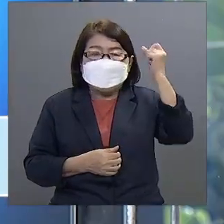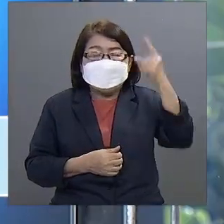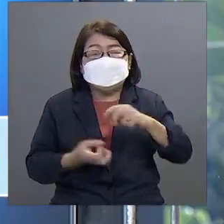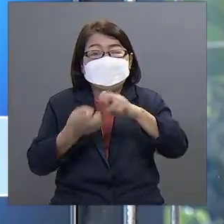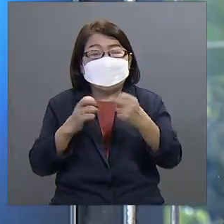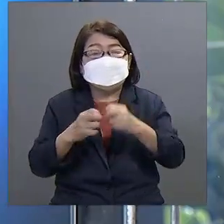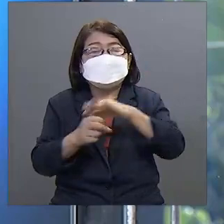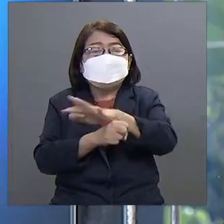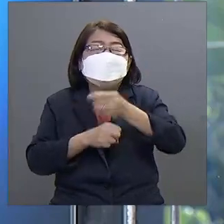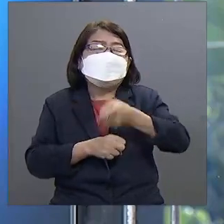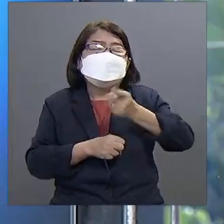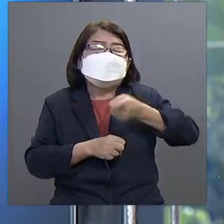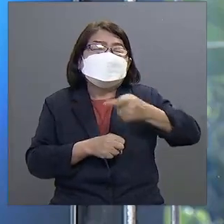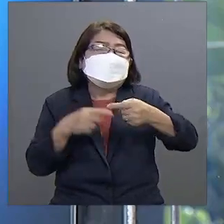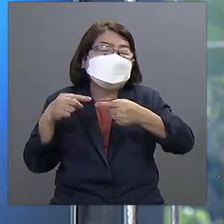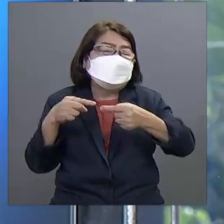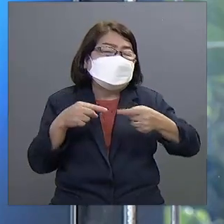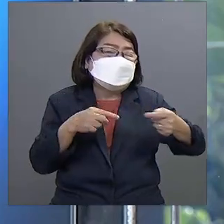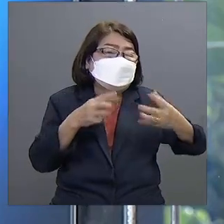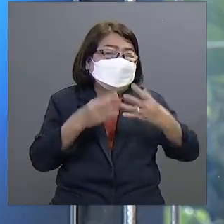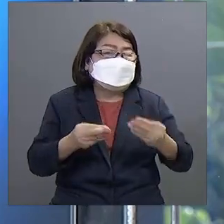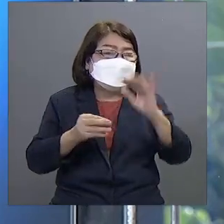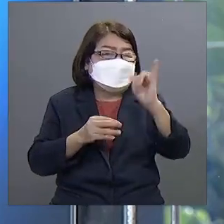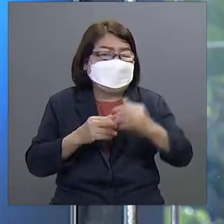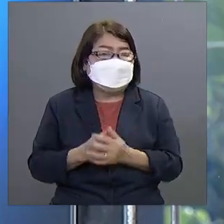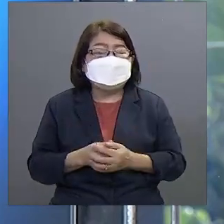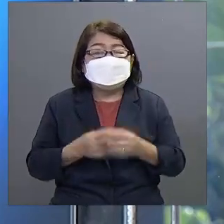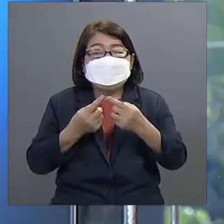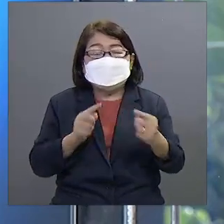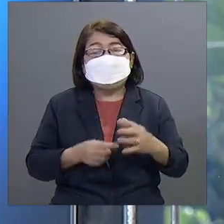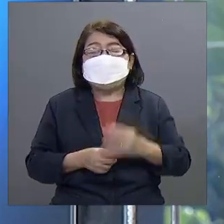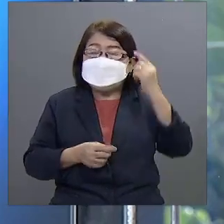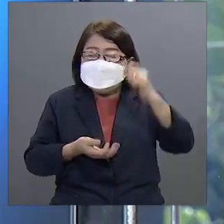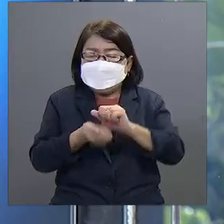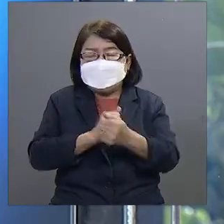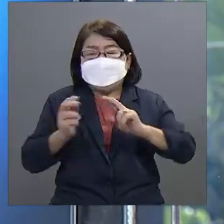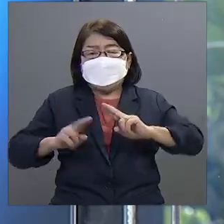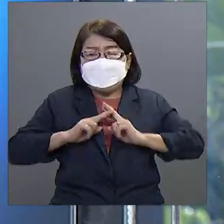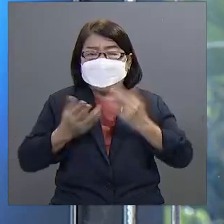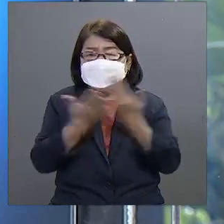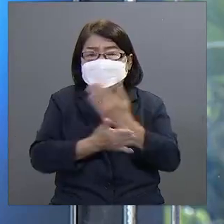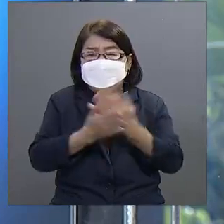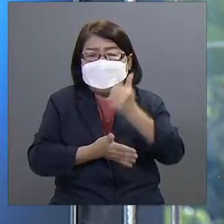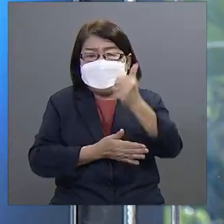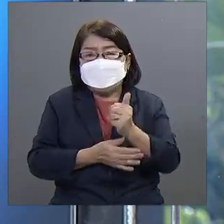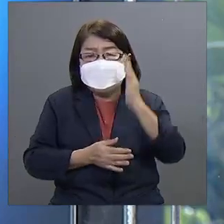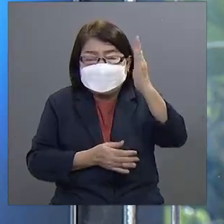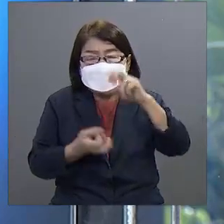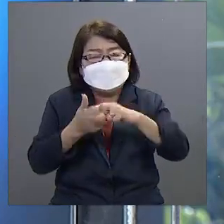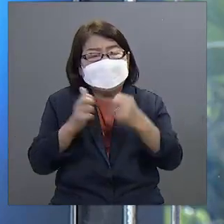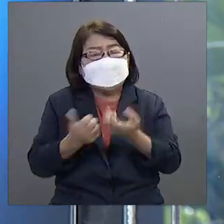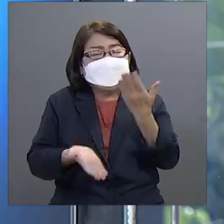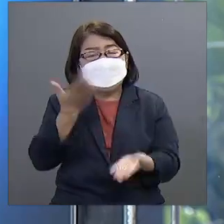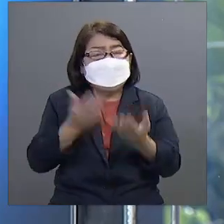เราไปอีกสักพักนึงเลยทีเดียวนะคะทีนี้เราจะมีการปรับตัวยังไงไหมคะที่จะทำให้ไม่ว่าวันหน้าจะเกิดสถานการณ์อะไรเราสามารถจะ